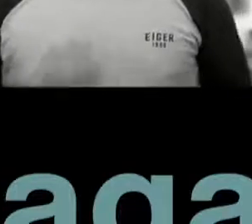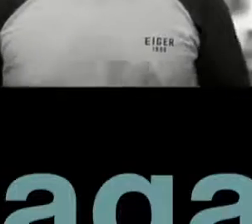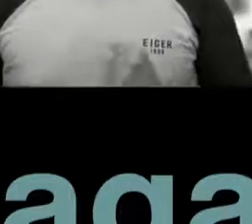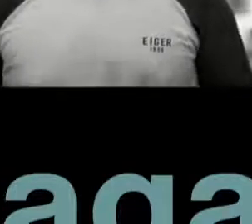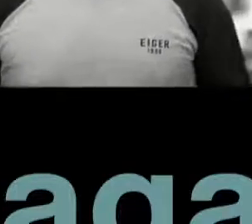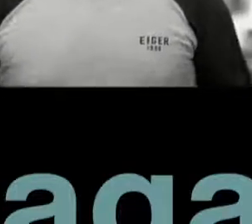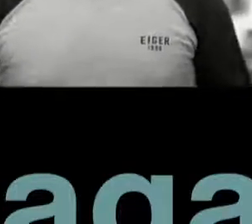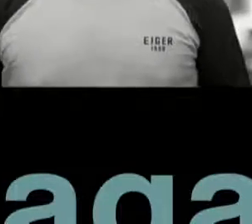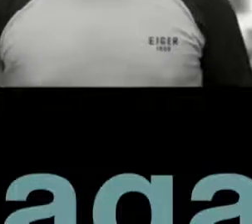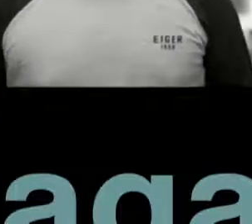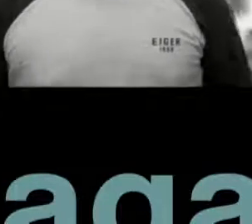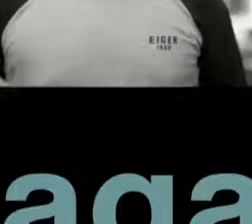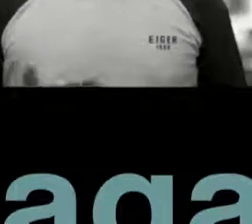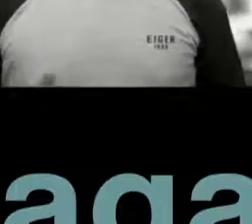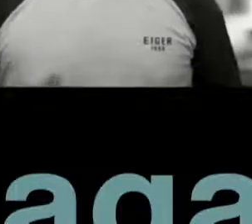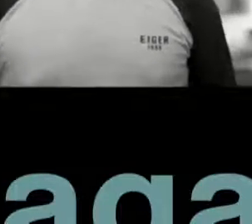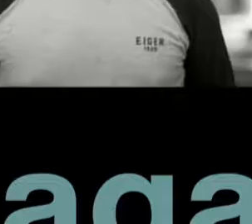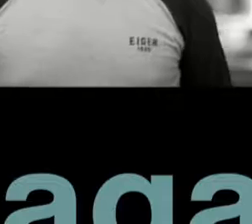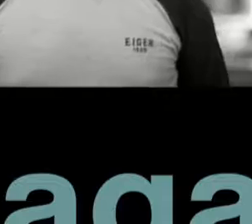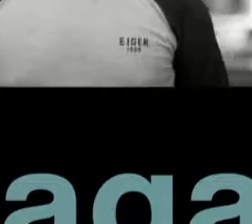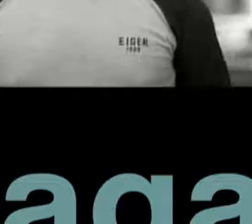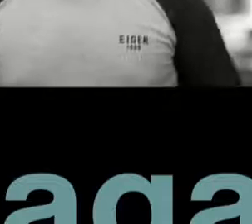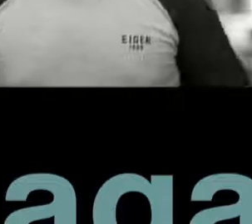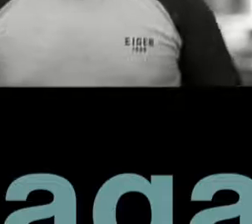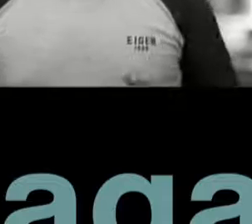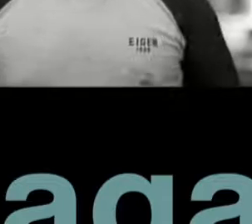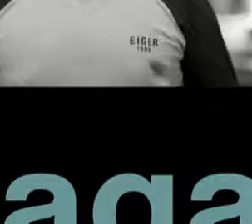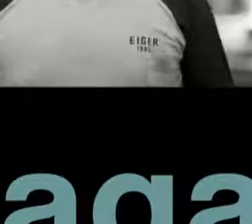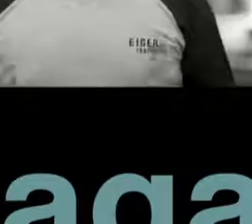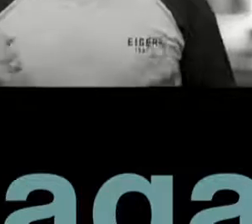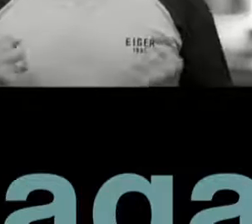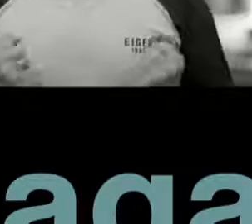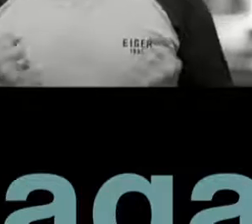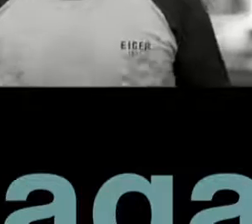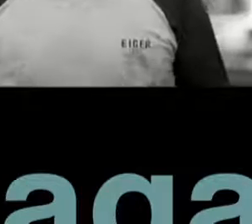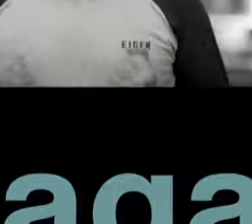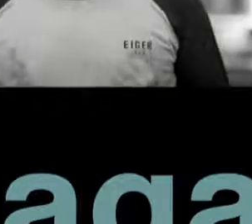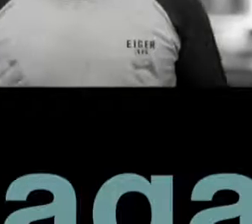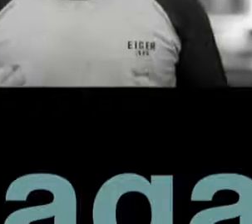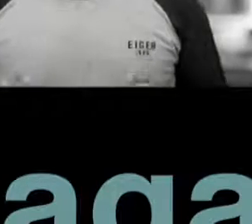sekolah biar kita